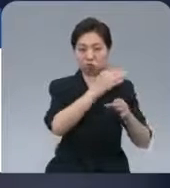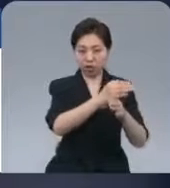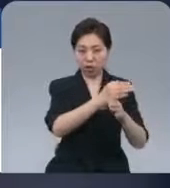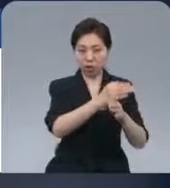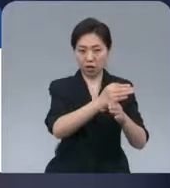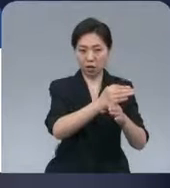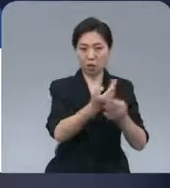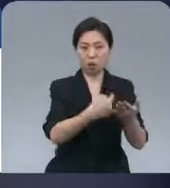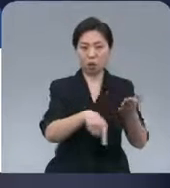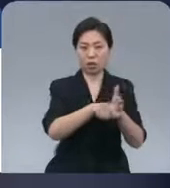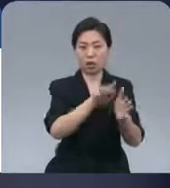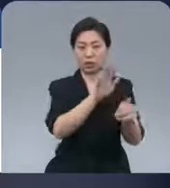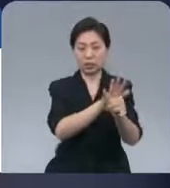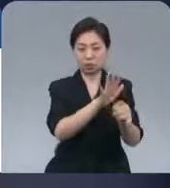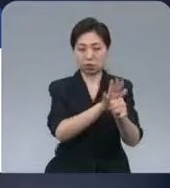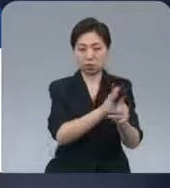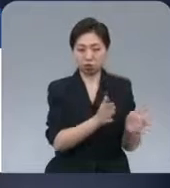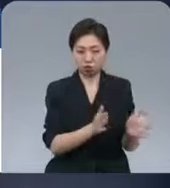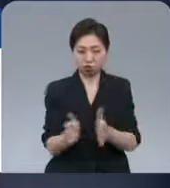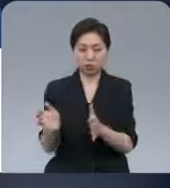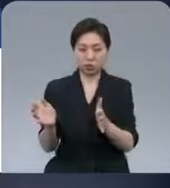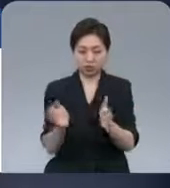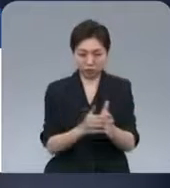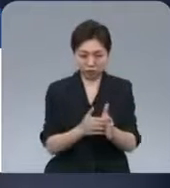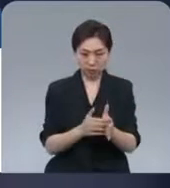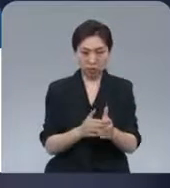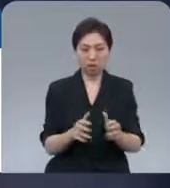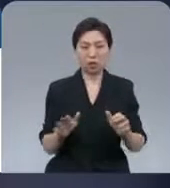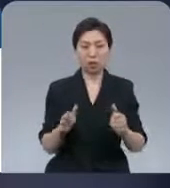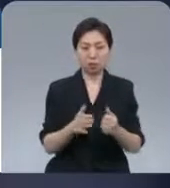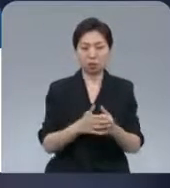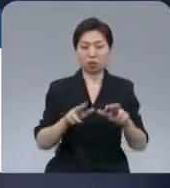оказания давления на китайские компании